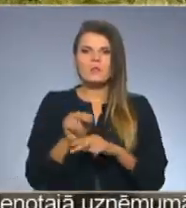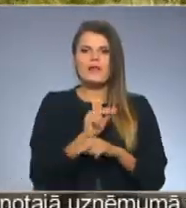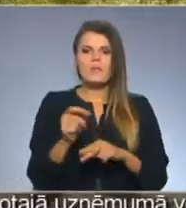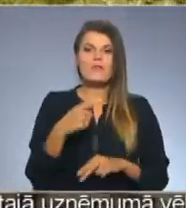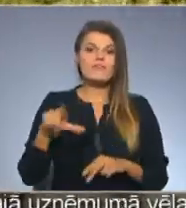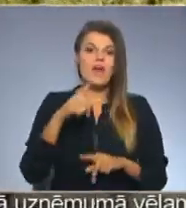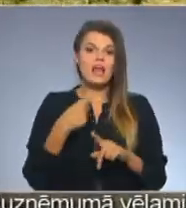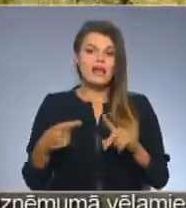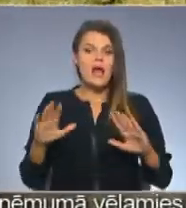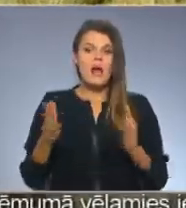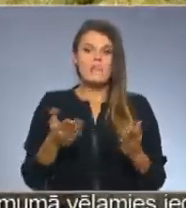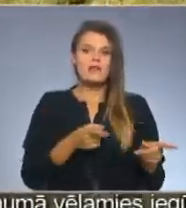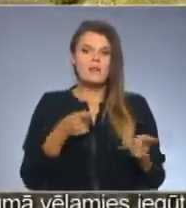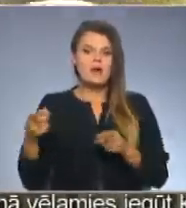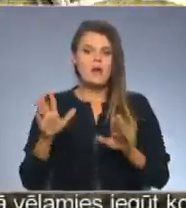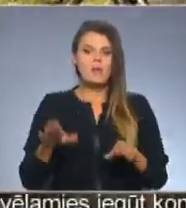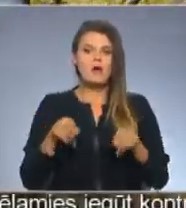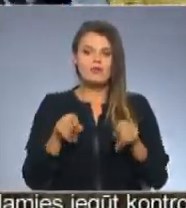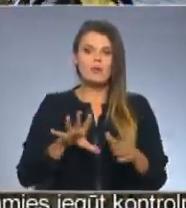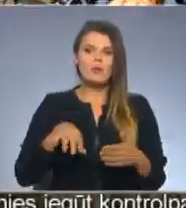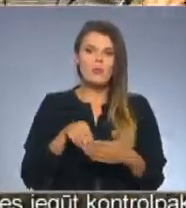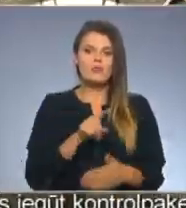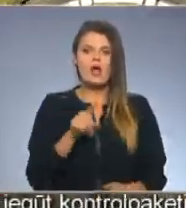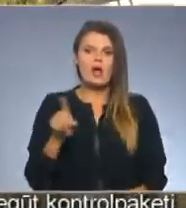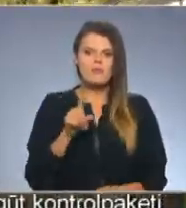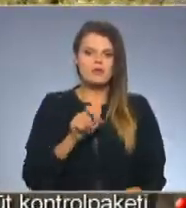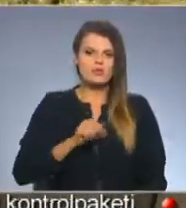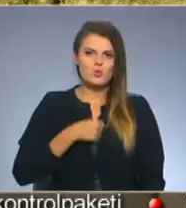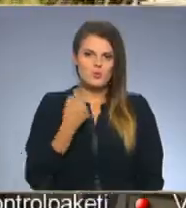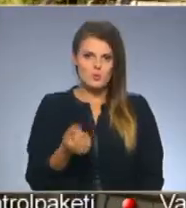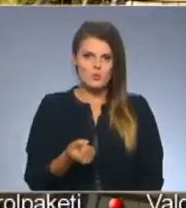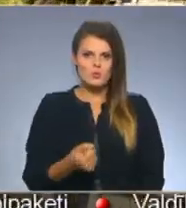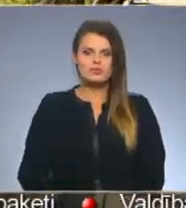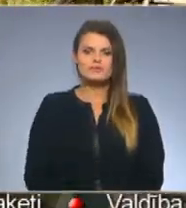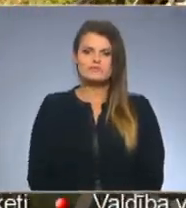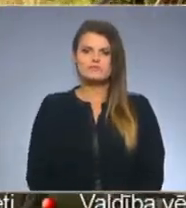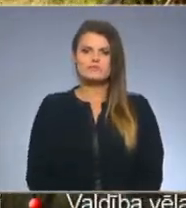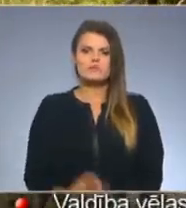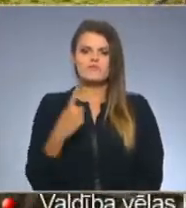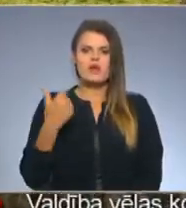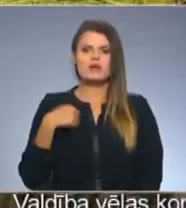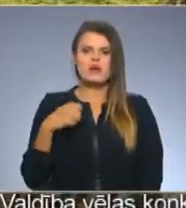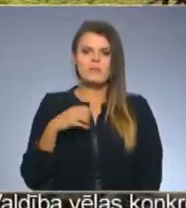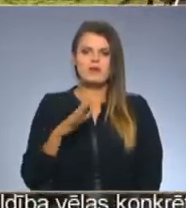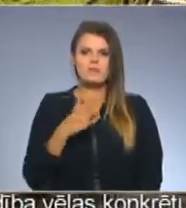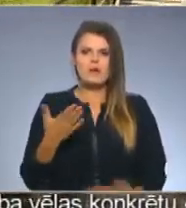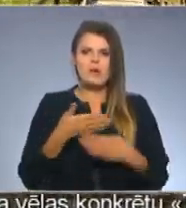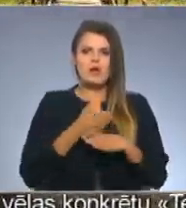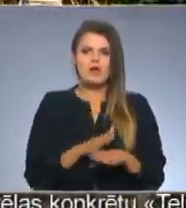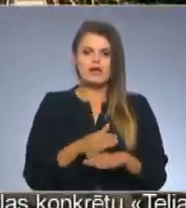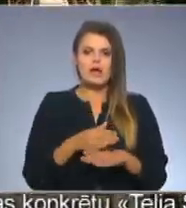vairākas reizes, tomēr pārvietošanās pa to joprojām ir gan ekstrēma. Viena meitene bija kaut kad